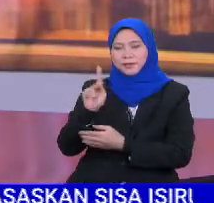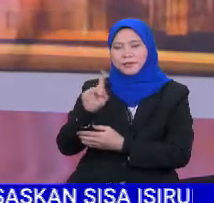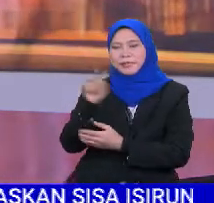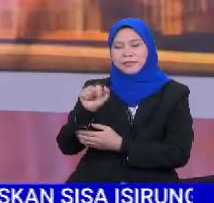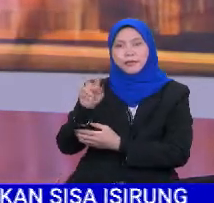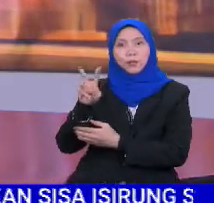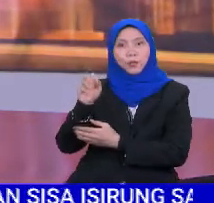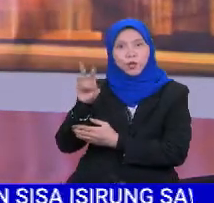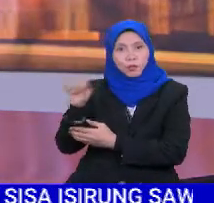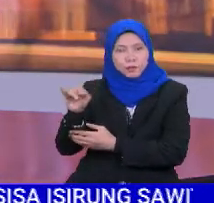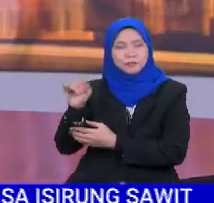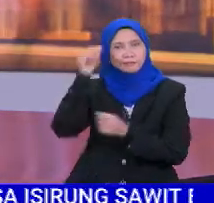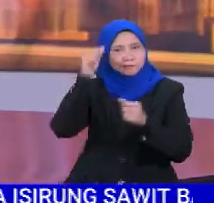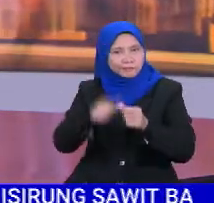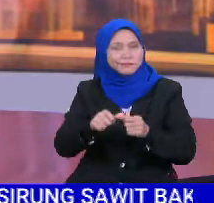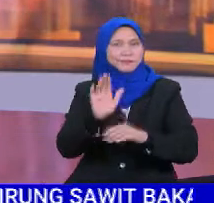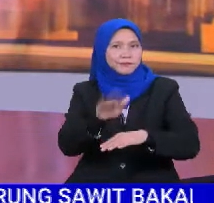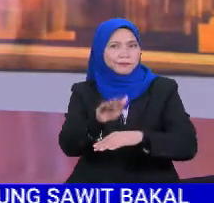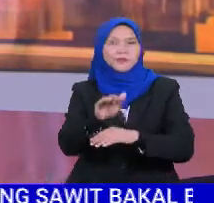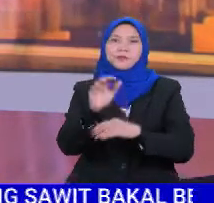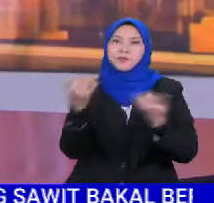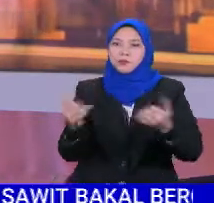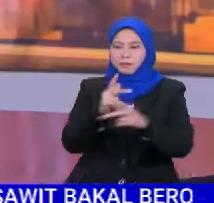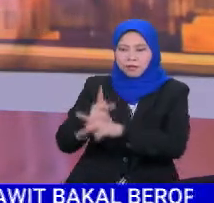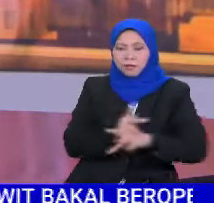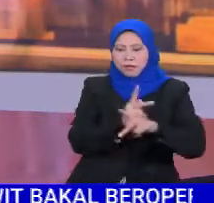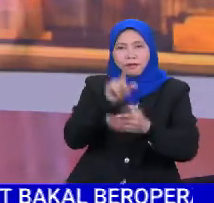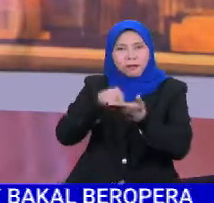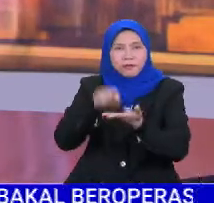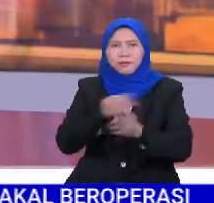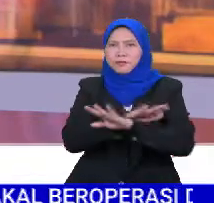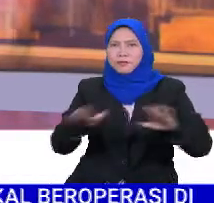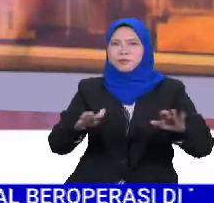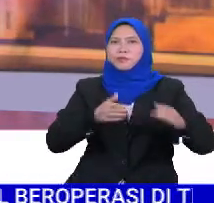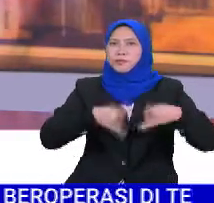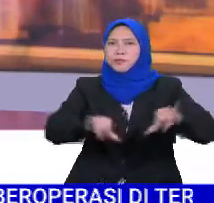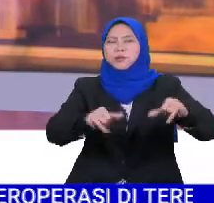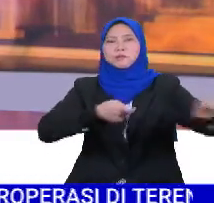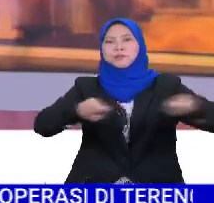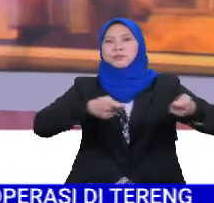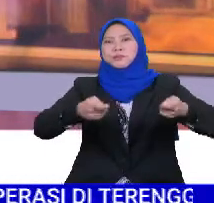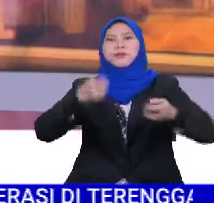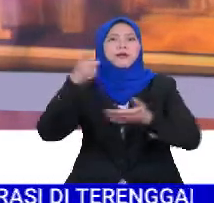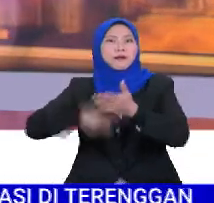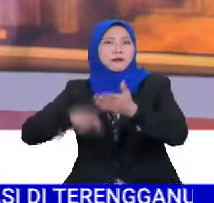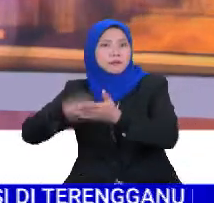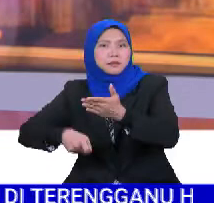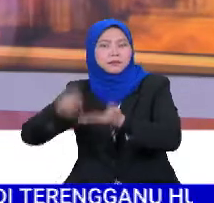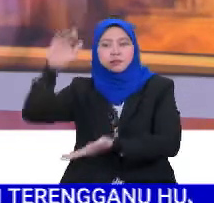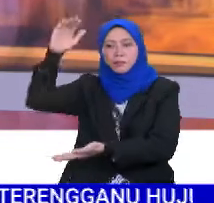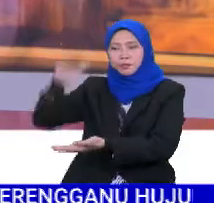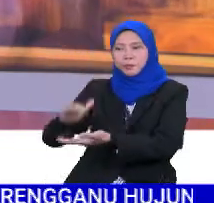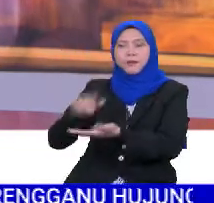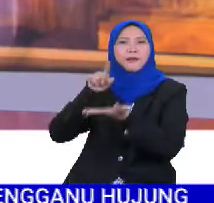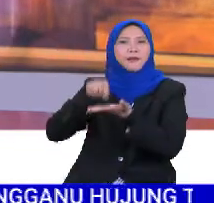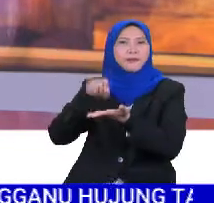Saleh mengingatkan para pemain industri ternakan ayam tidak meneruskan pecaturan dan permainan harga melalui pengurangan bekalan ayam.